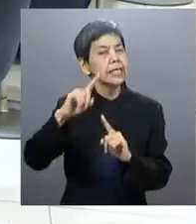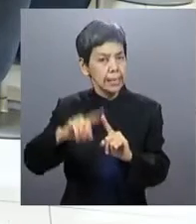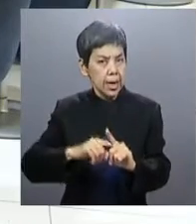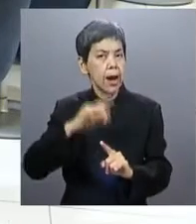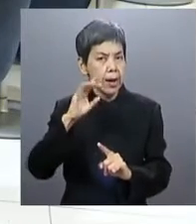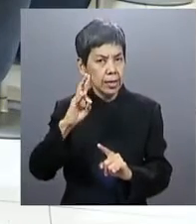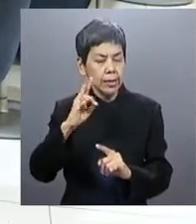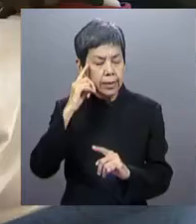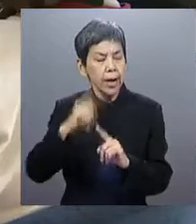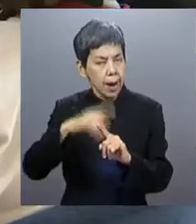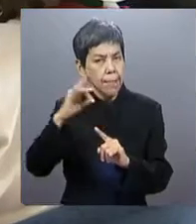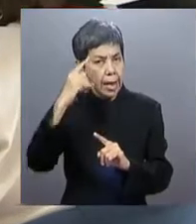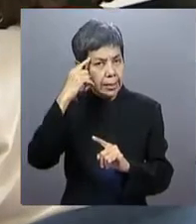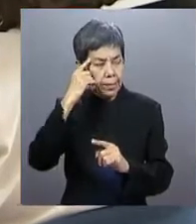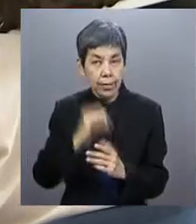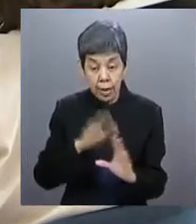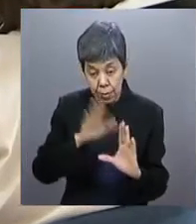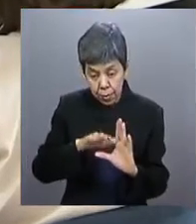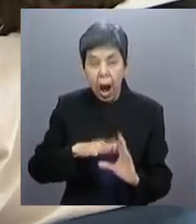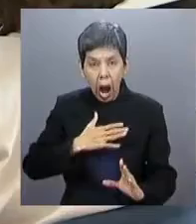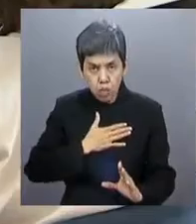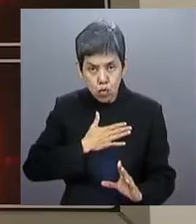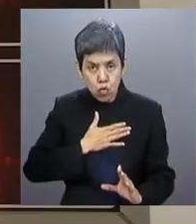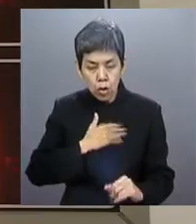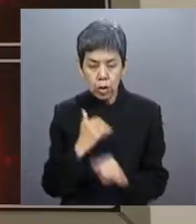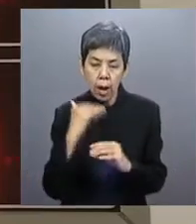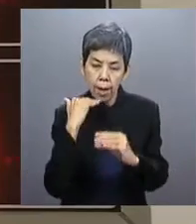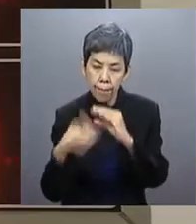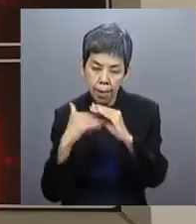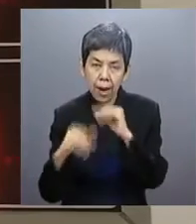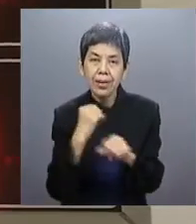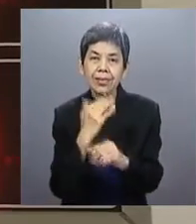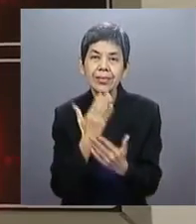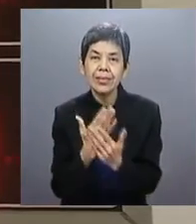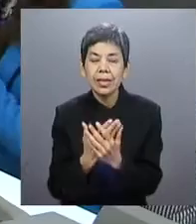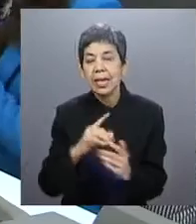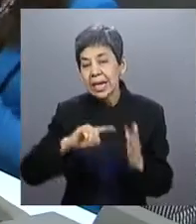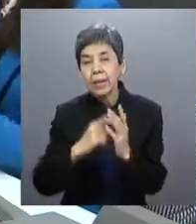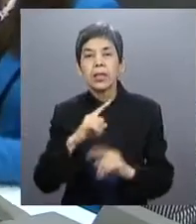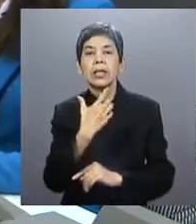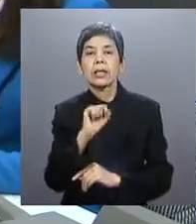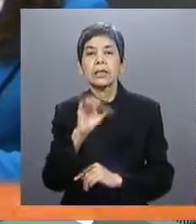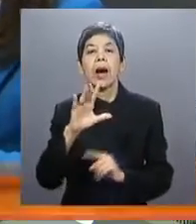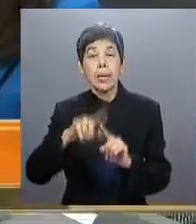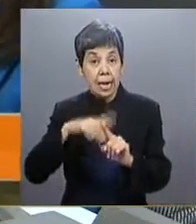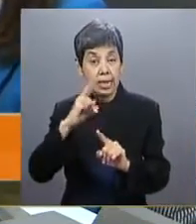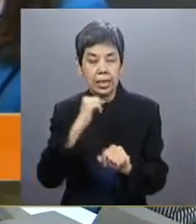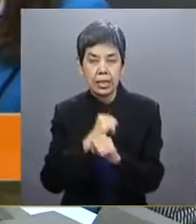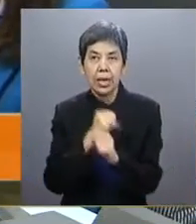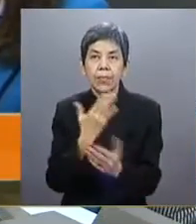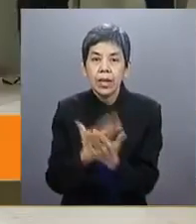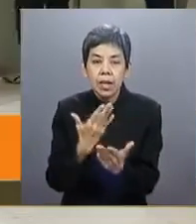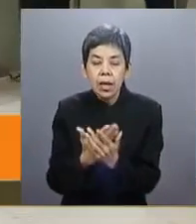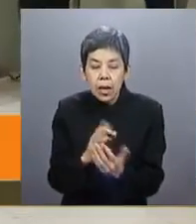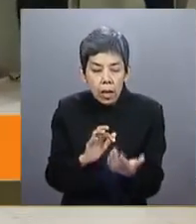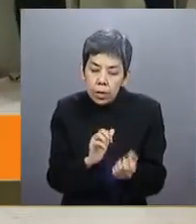ครับการลงทะเบียนขอใช้บริการพร้อมเพย์ในวันที่15กรกฎาคมนี้เป็นส่วนหนึ่งของนโยบายชำระเงินด้วยระ